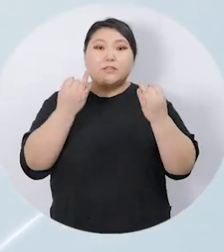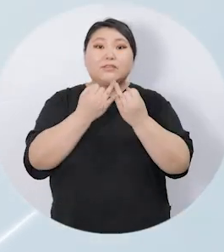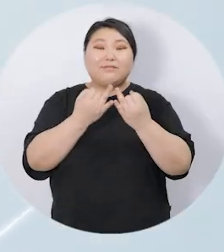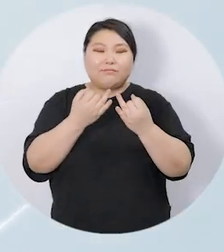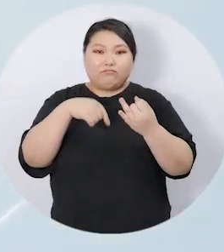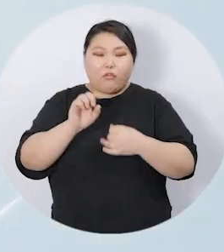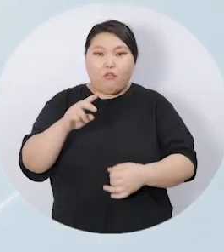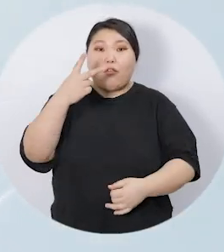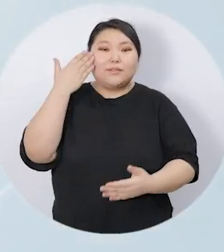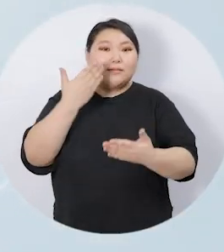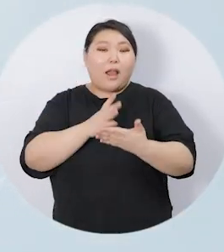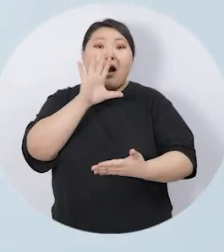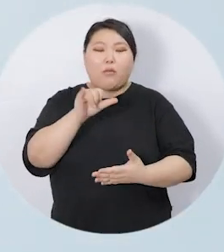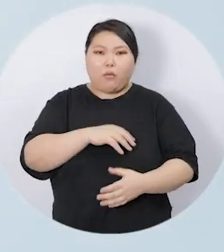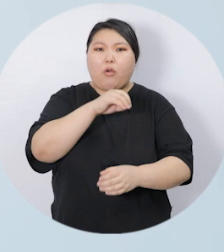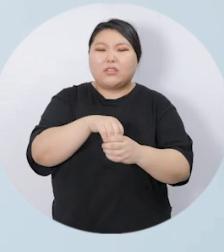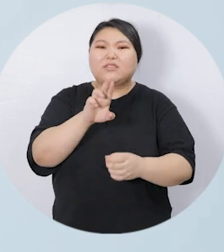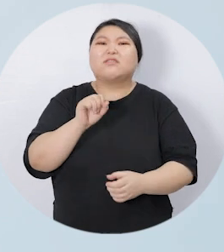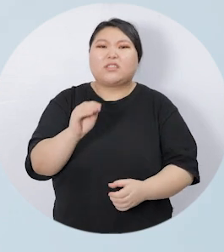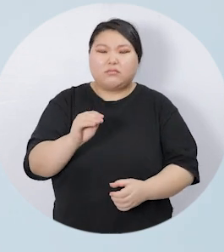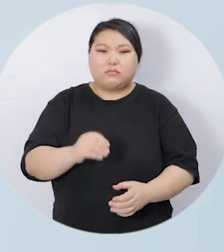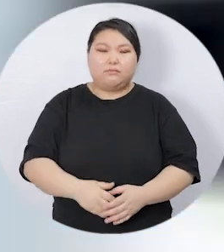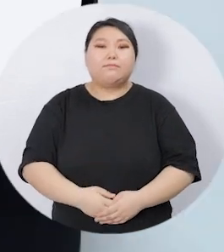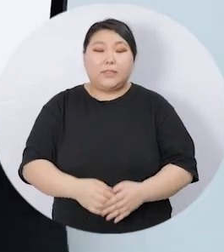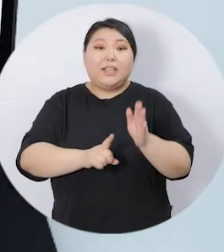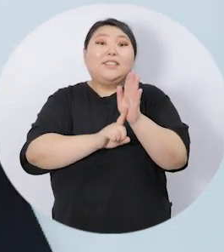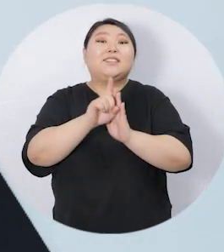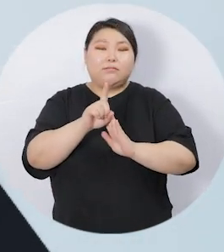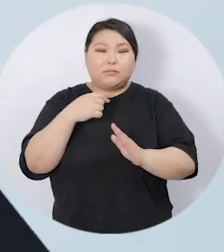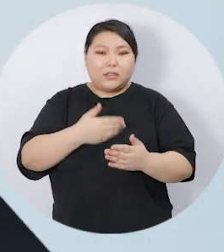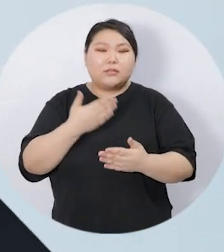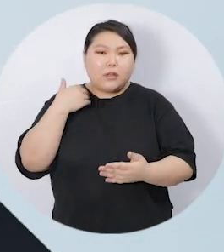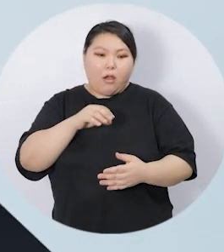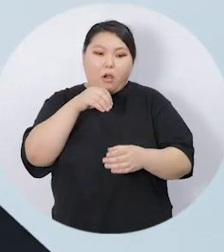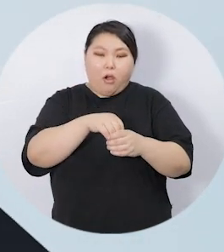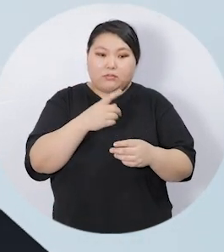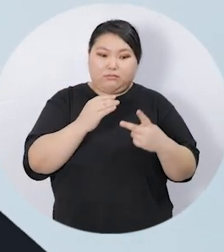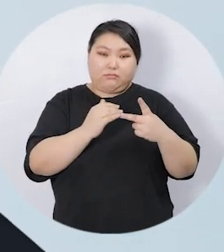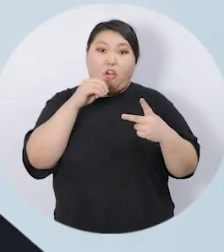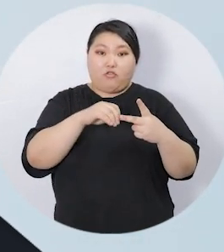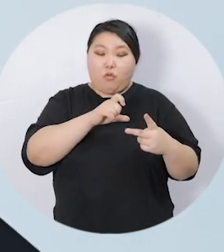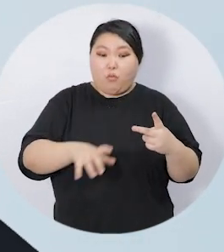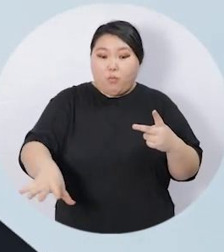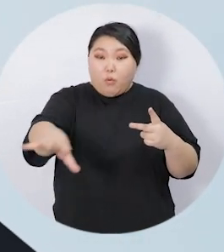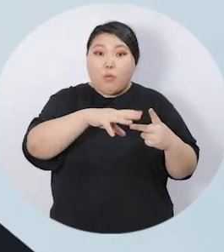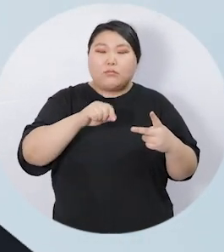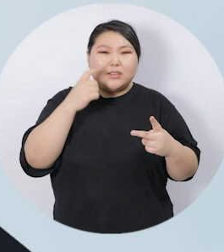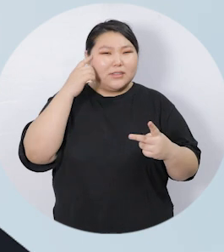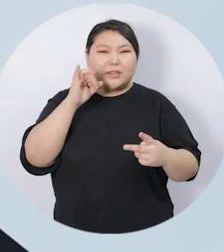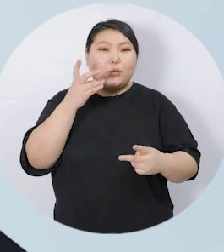цахим 2 дахь санал зөвлөгөөнд хэрхэн оролцох вэ? Эхний шатны цахим санал асуулгад оролцсон нийт хүмүүсийн